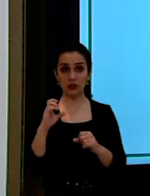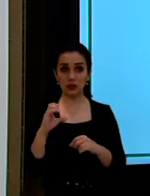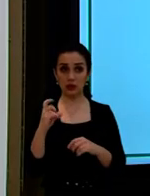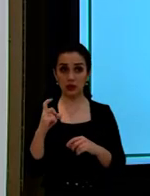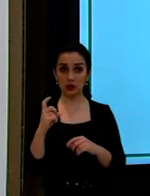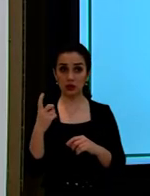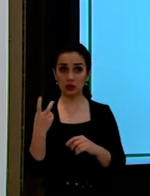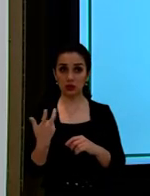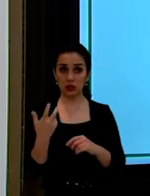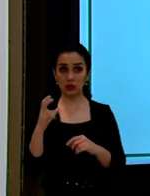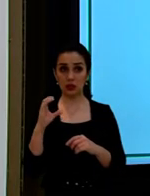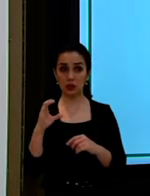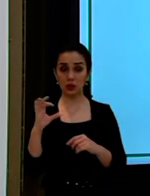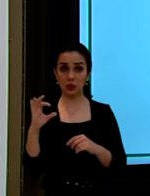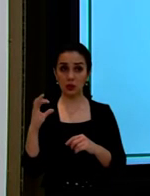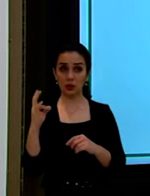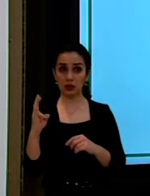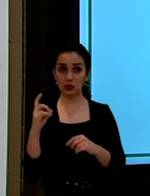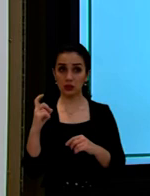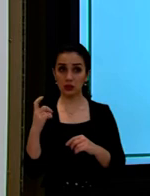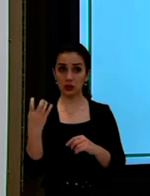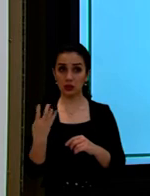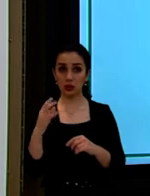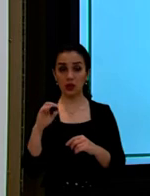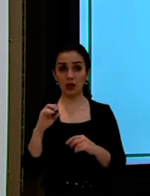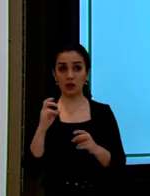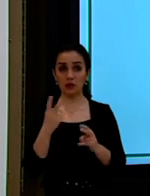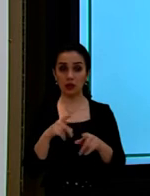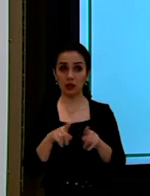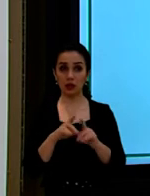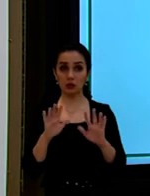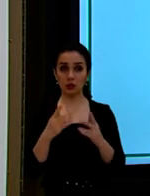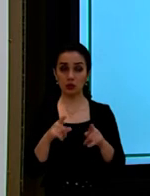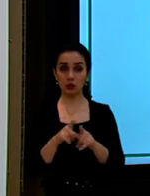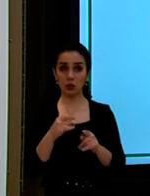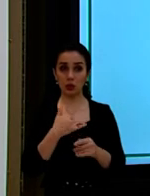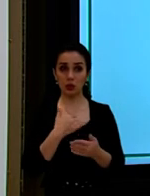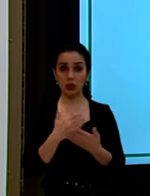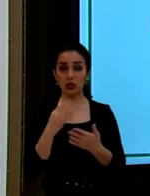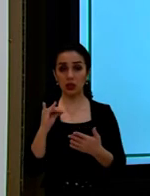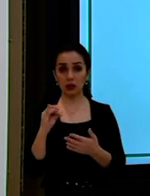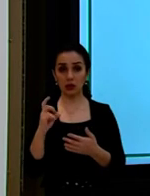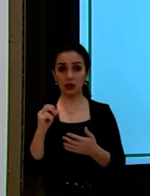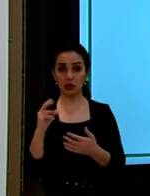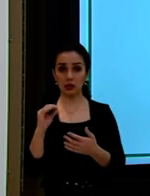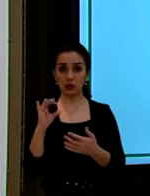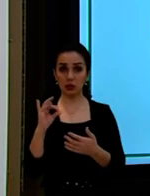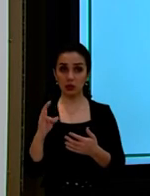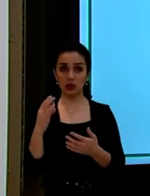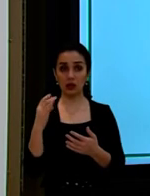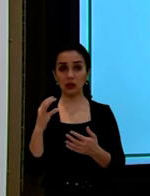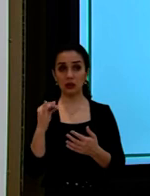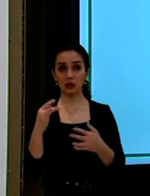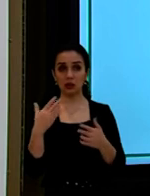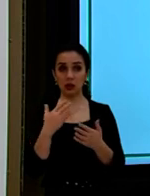ц и о н с 4 ацетата аммония в данном случае у нас и катион nh4 слабы и а